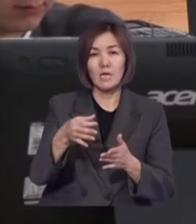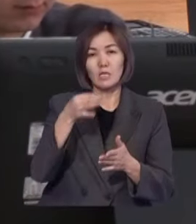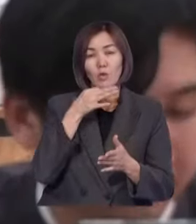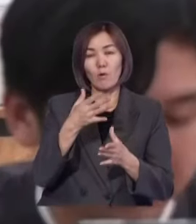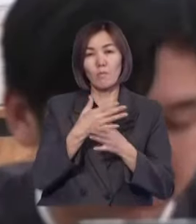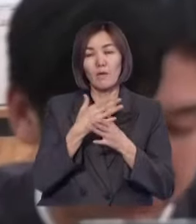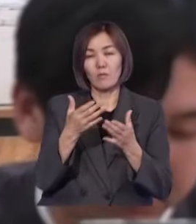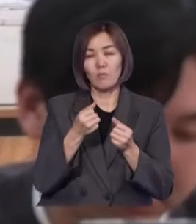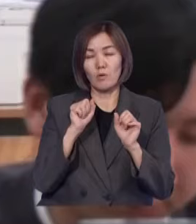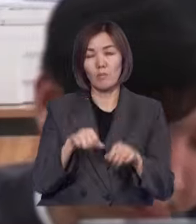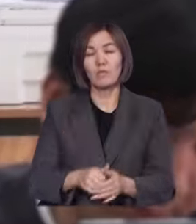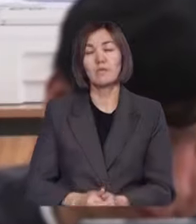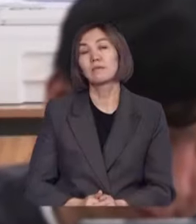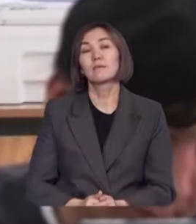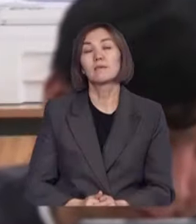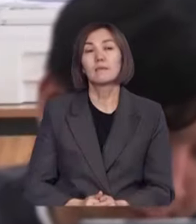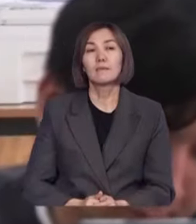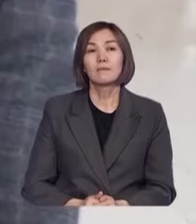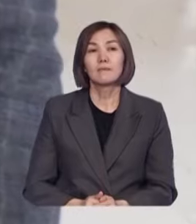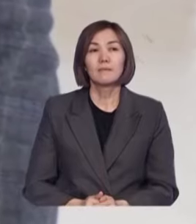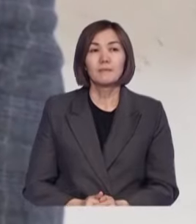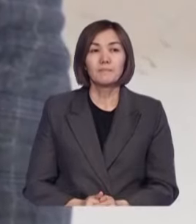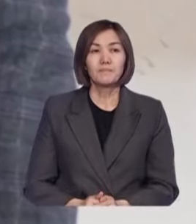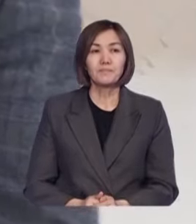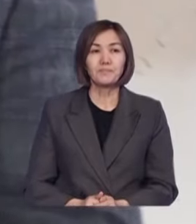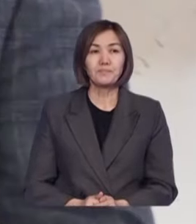мамандардан жауап пен кеңес ала алады.